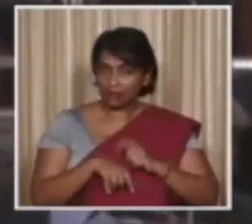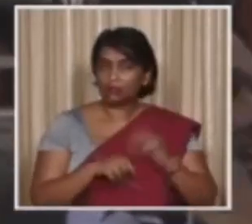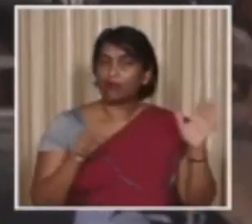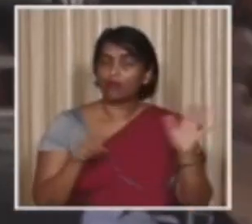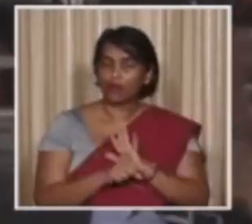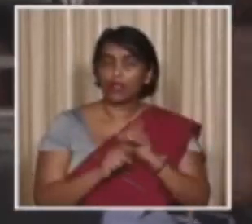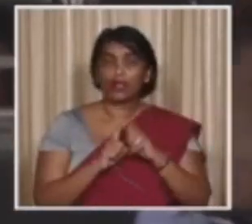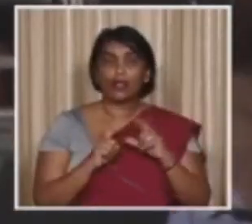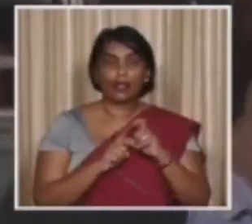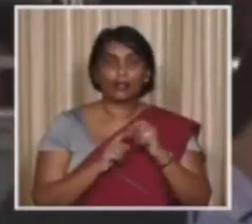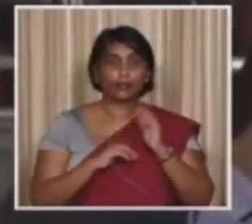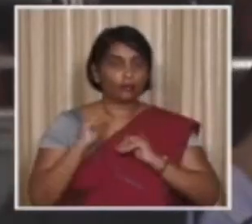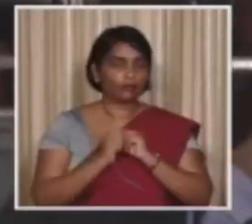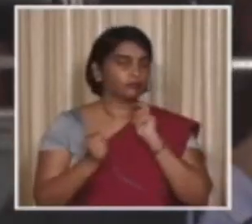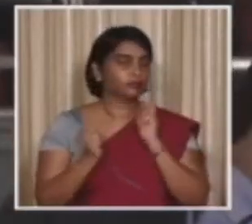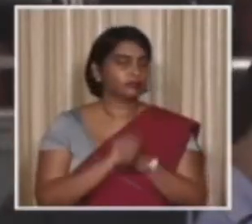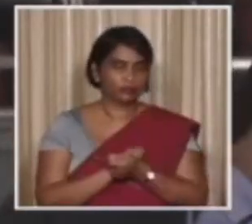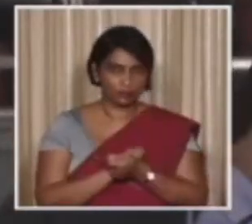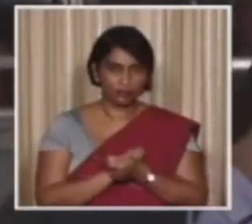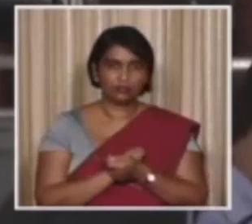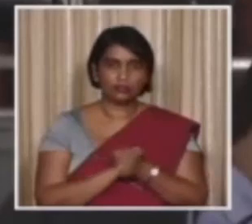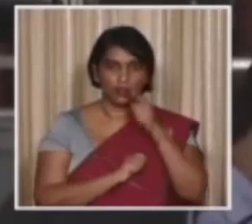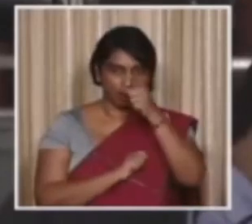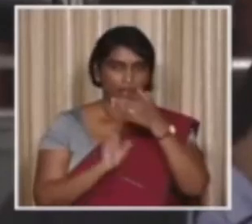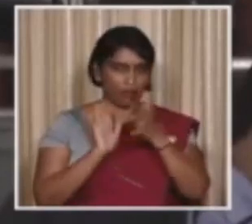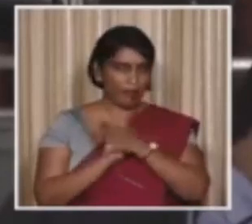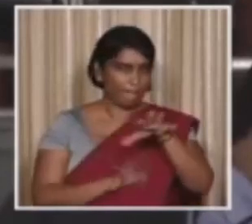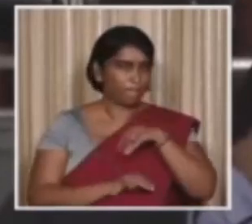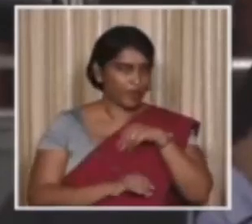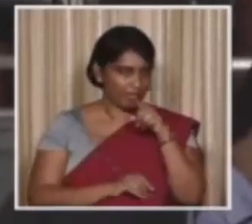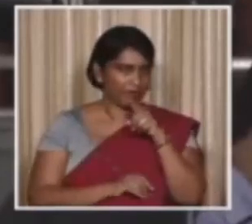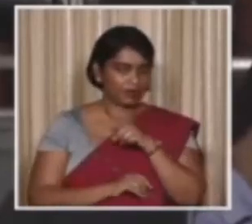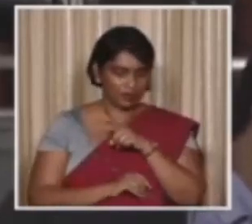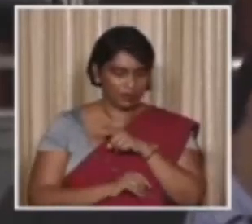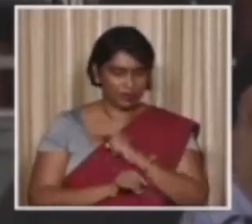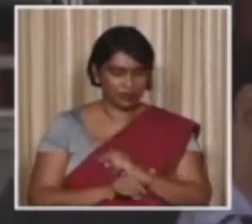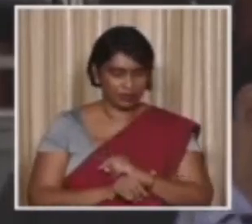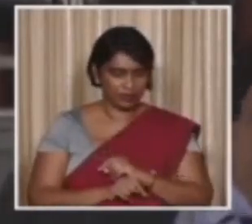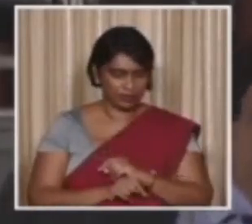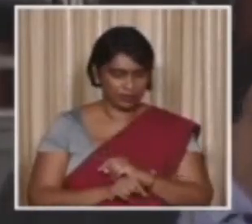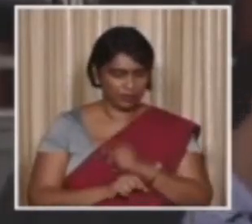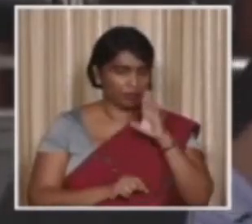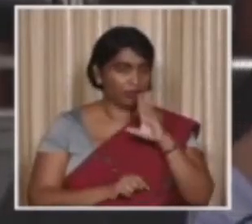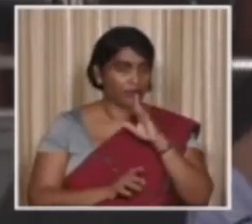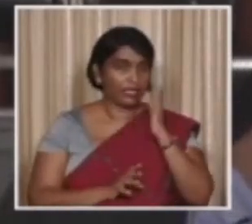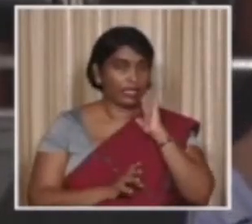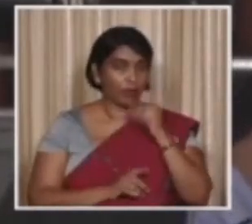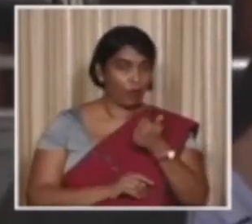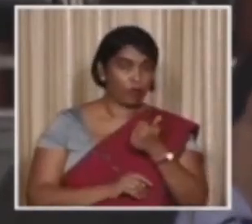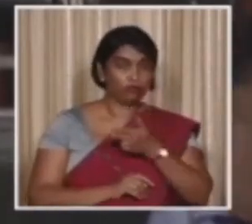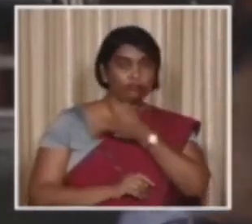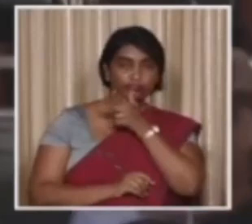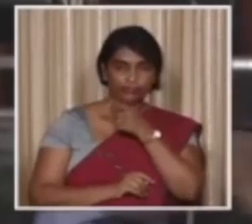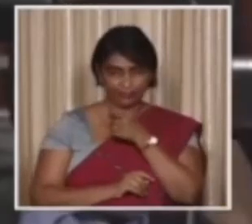සම්පූර්ණ අධ්‍යාපන ක්‍රමය වෙනස් කරනවා. ඔබතුමීත් මාතක එකක වෙයි. ඔබතුමීත් ඉතමත් මැනවින් ඉංග්‍රීසි භාෂාව හසුරුවන කෙනෙක්